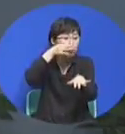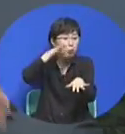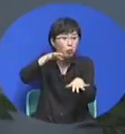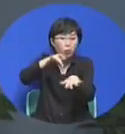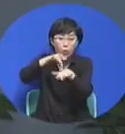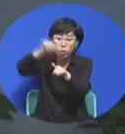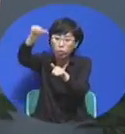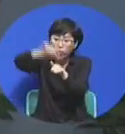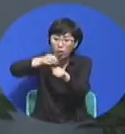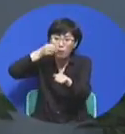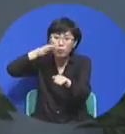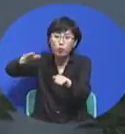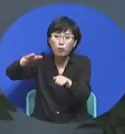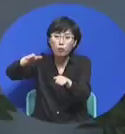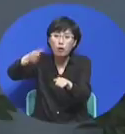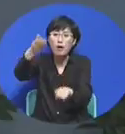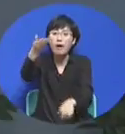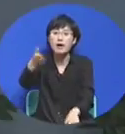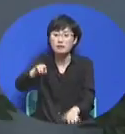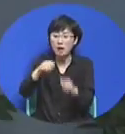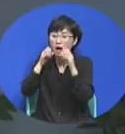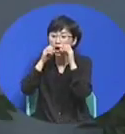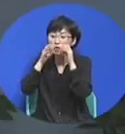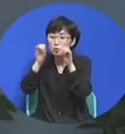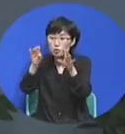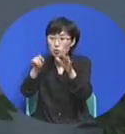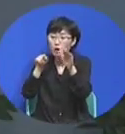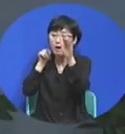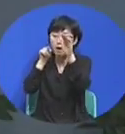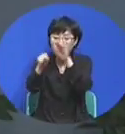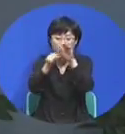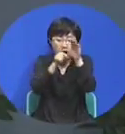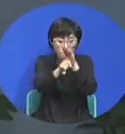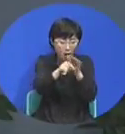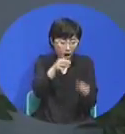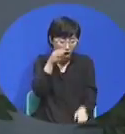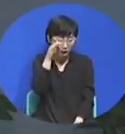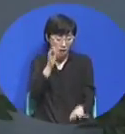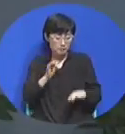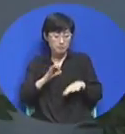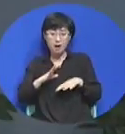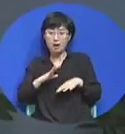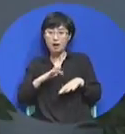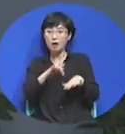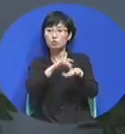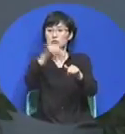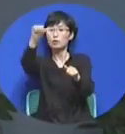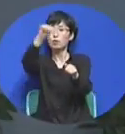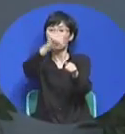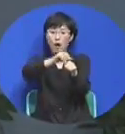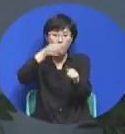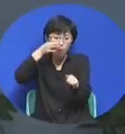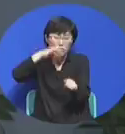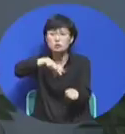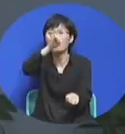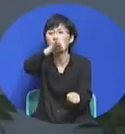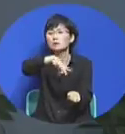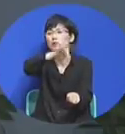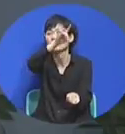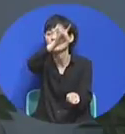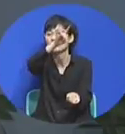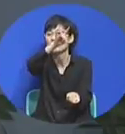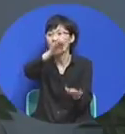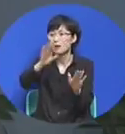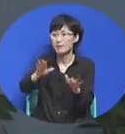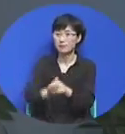모르는데 귀신 들린 사람을 봤어요. The field is in such a dire state. I saw people who are really possessed by demons. 왜 유 목사는